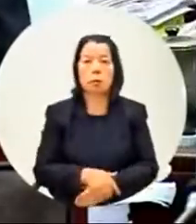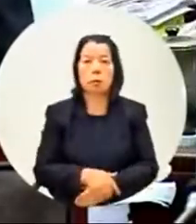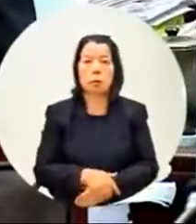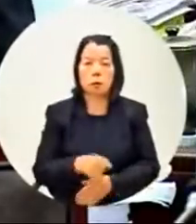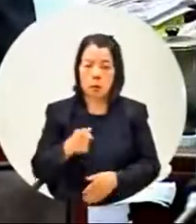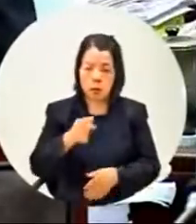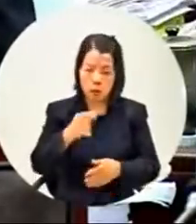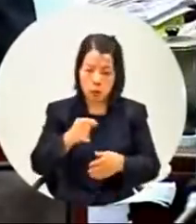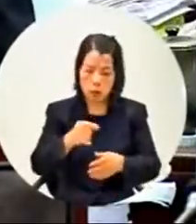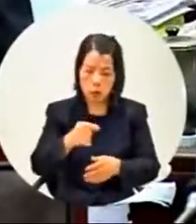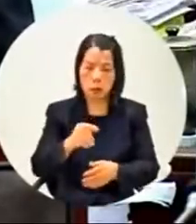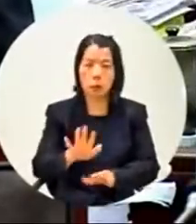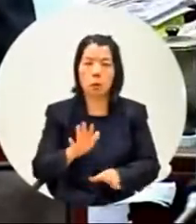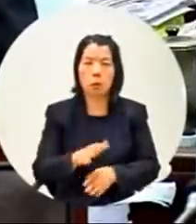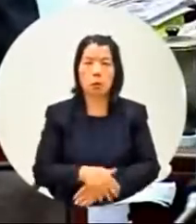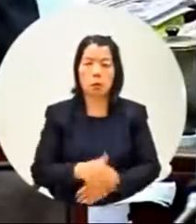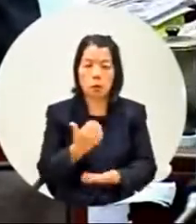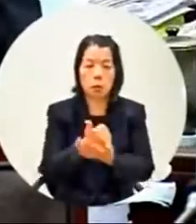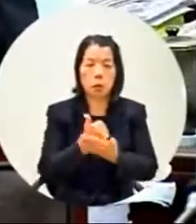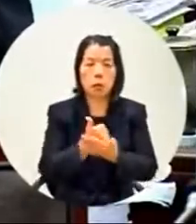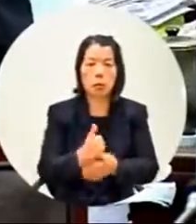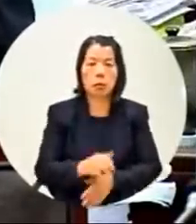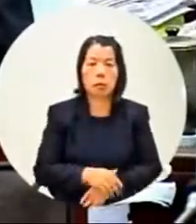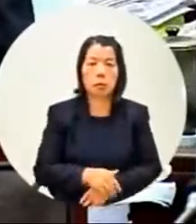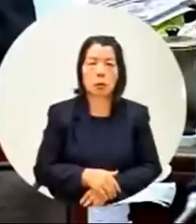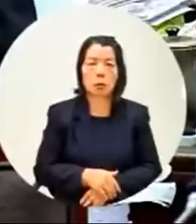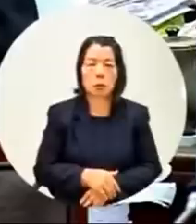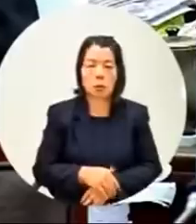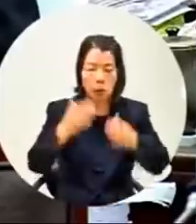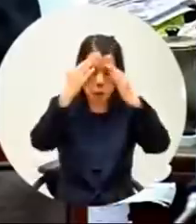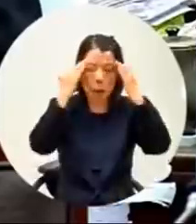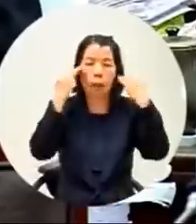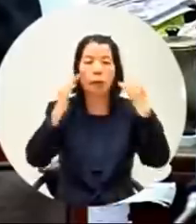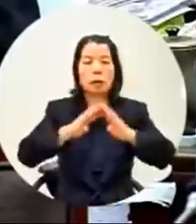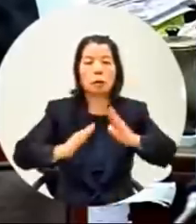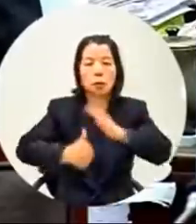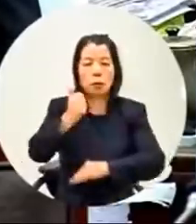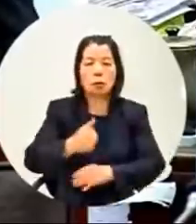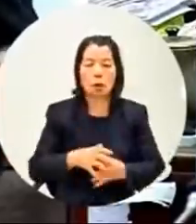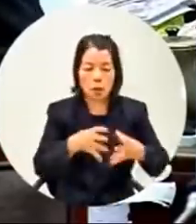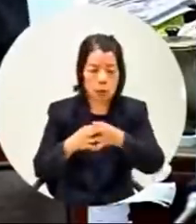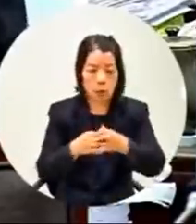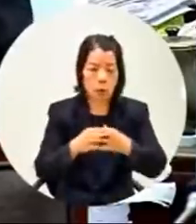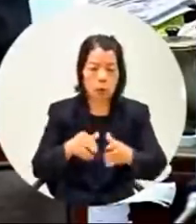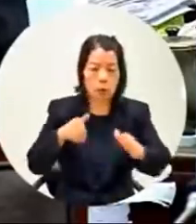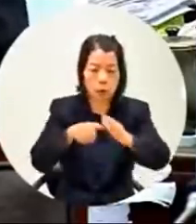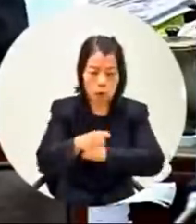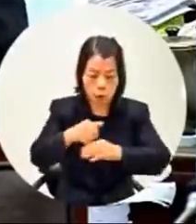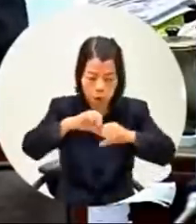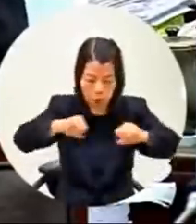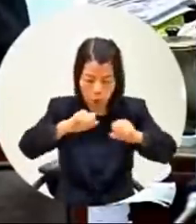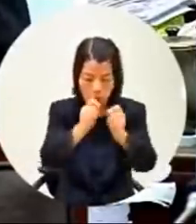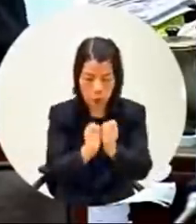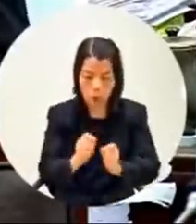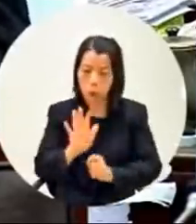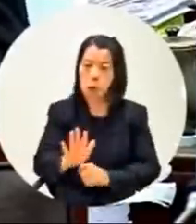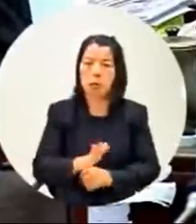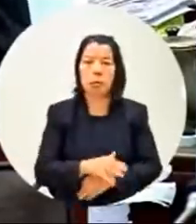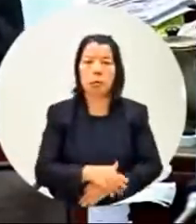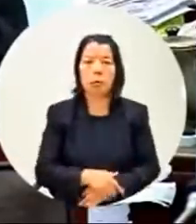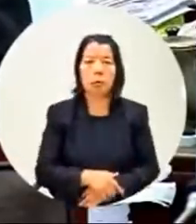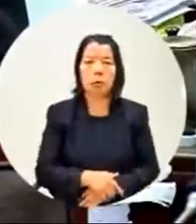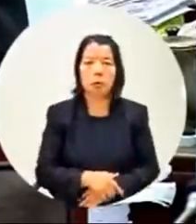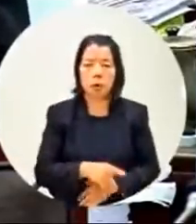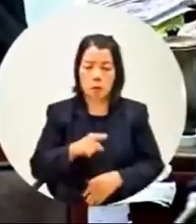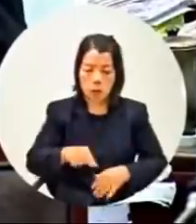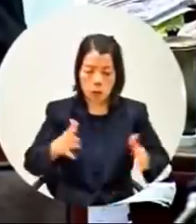有曾经请我们那个韩市长的这个团队也有一些质询了哈。那我觉得在